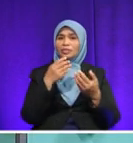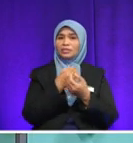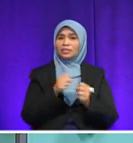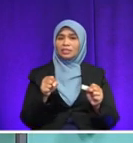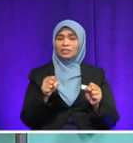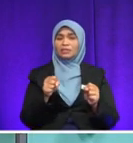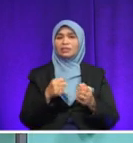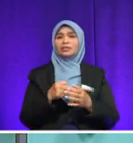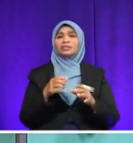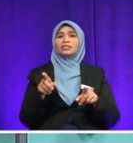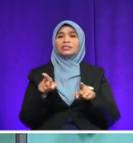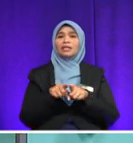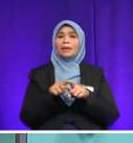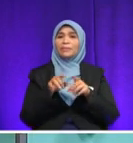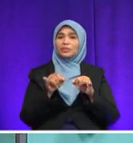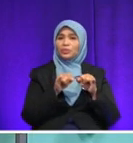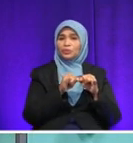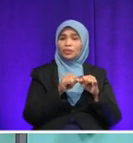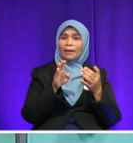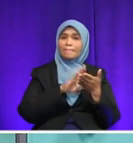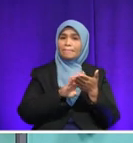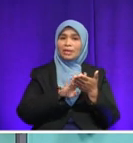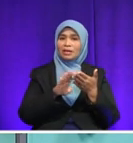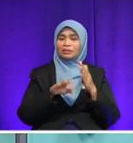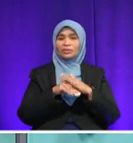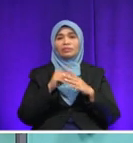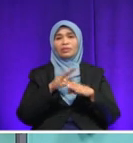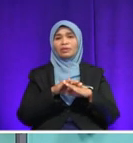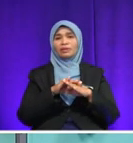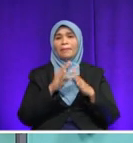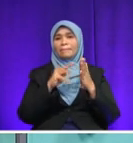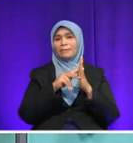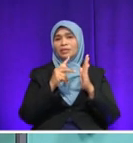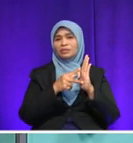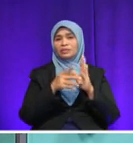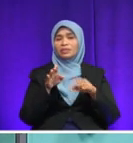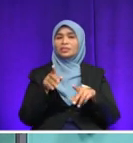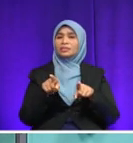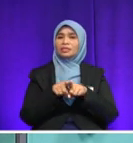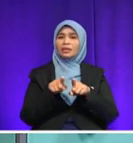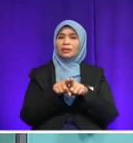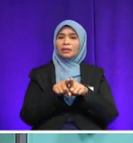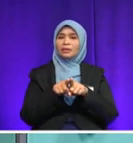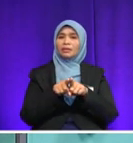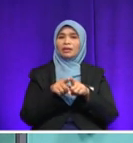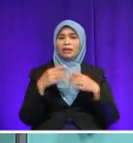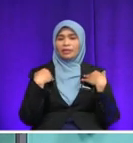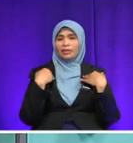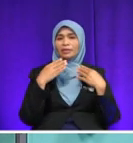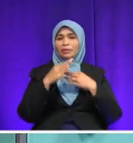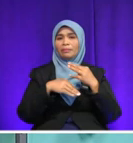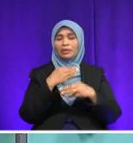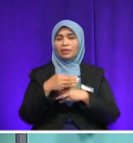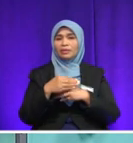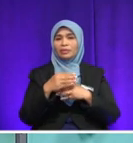Begitu juga dengan membasuh tangan konsepnya sama ah sekarang ini tangan maka keadaan berbalut bagian yang tidak